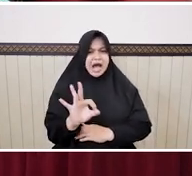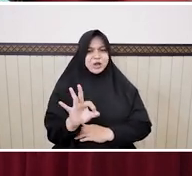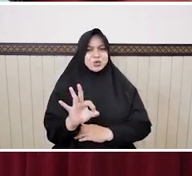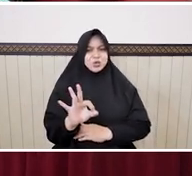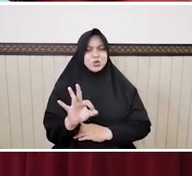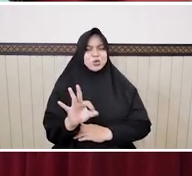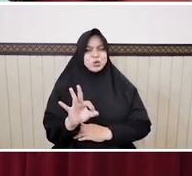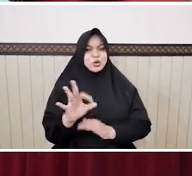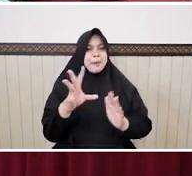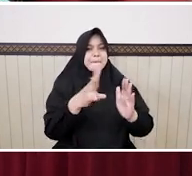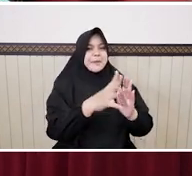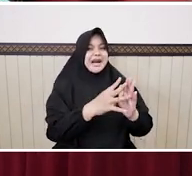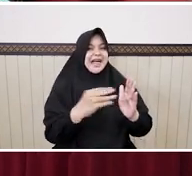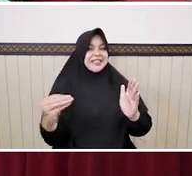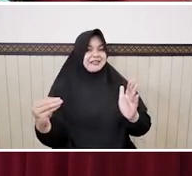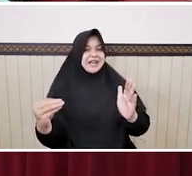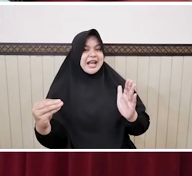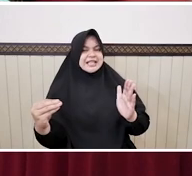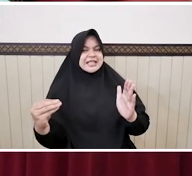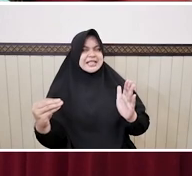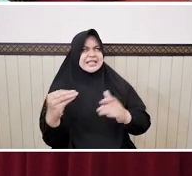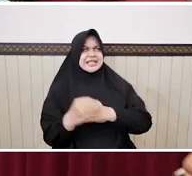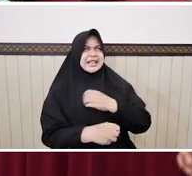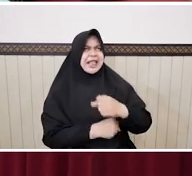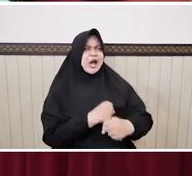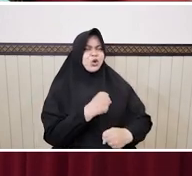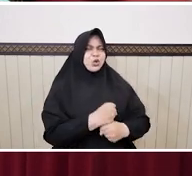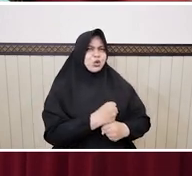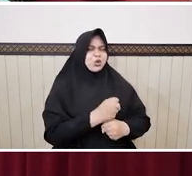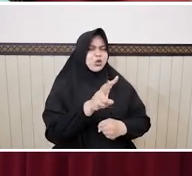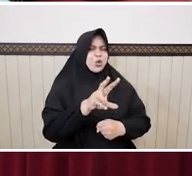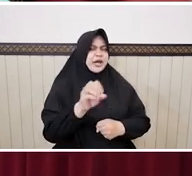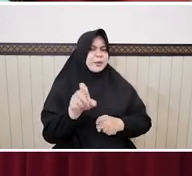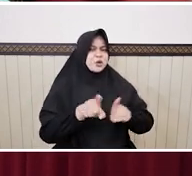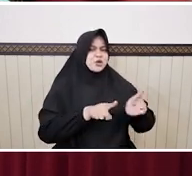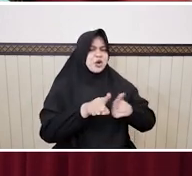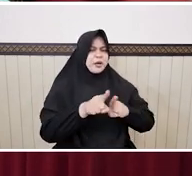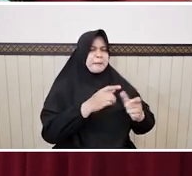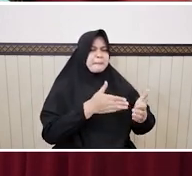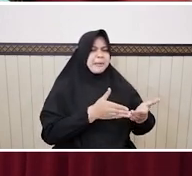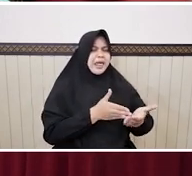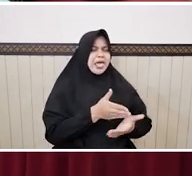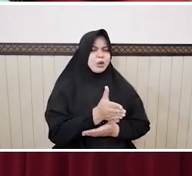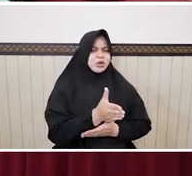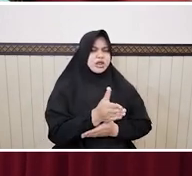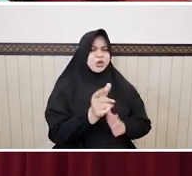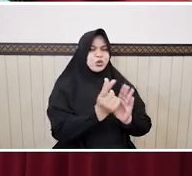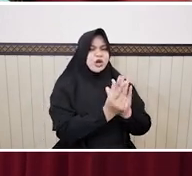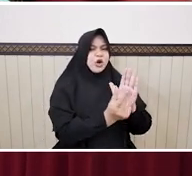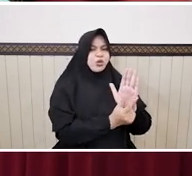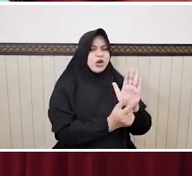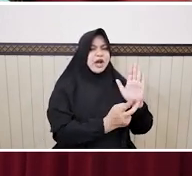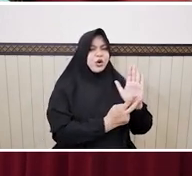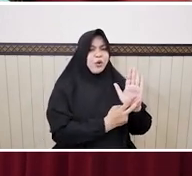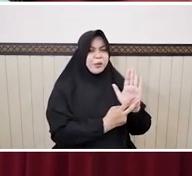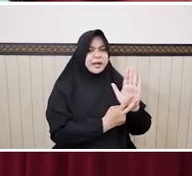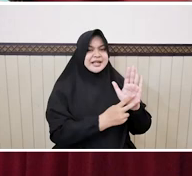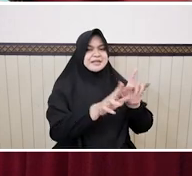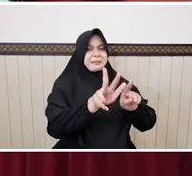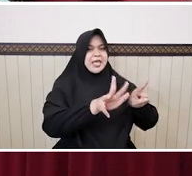meratapi meratifikasi itu di tahun 2011 meluk melalui undang-undang nomor